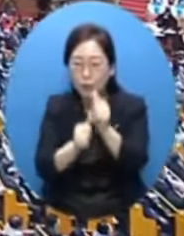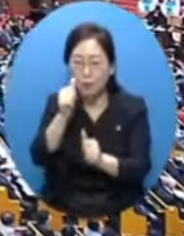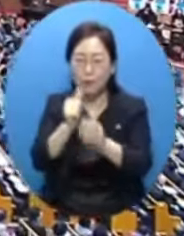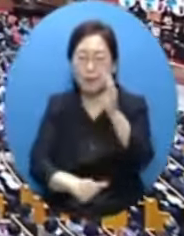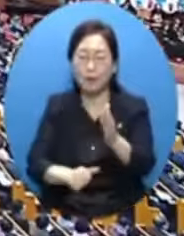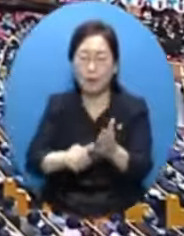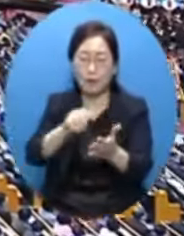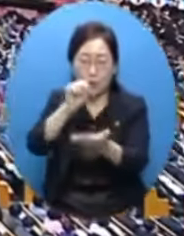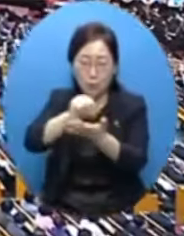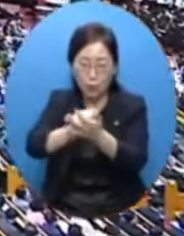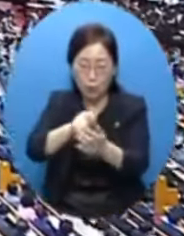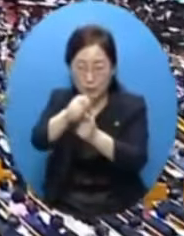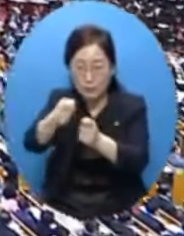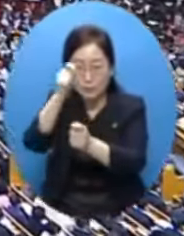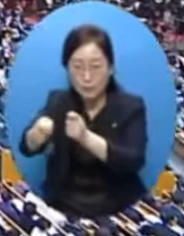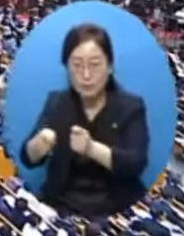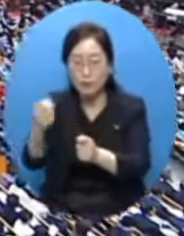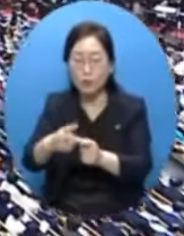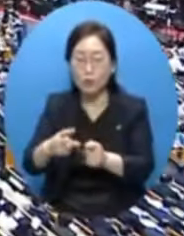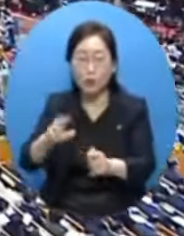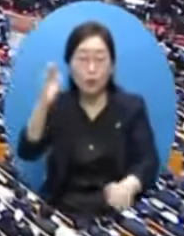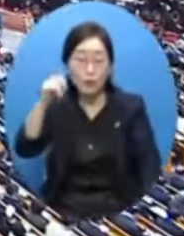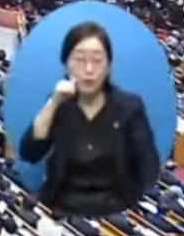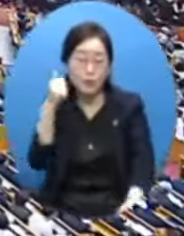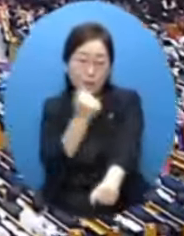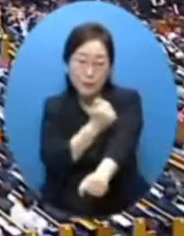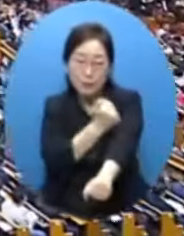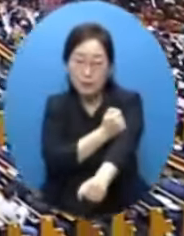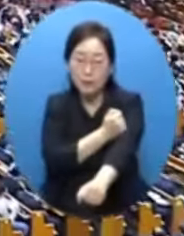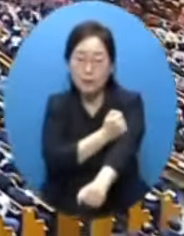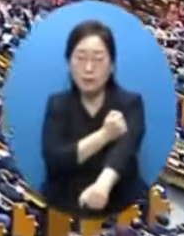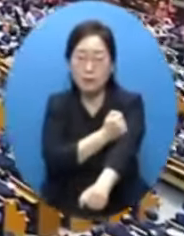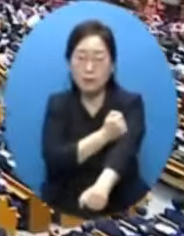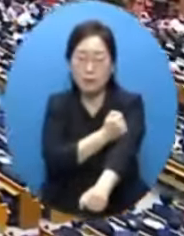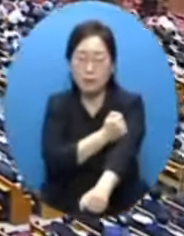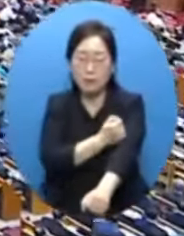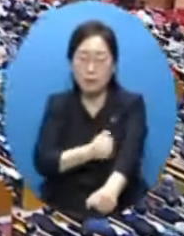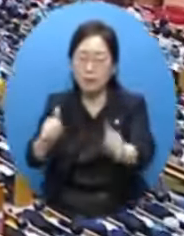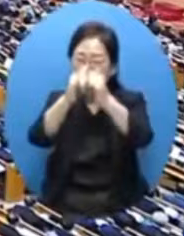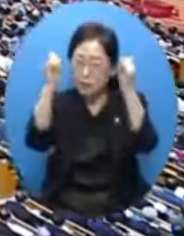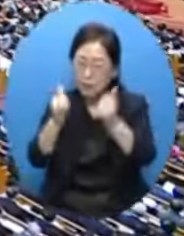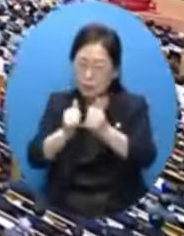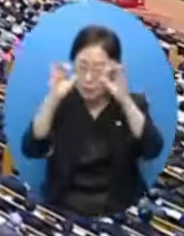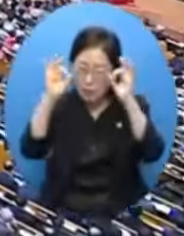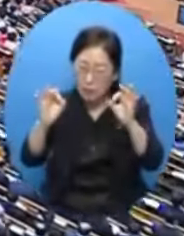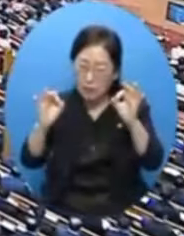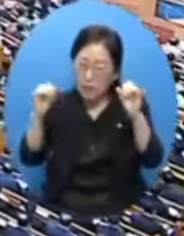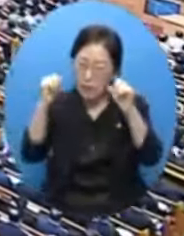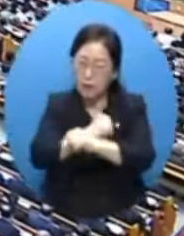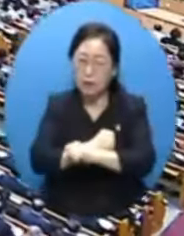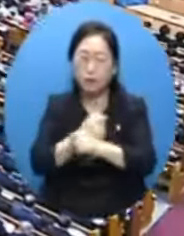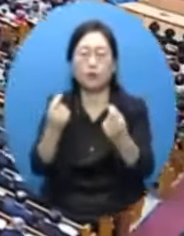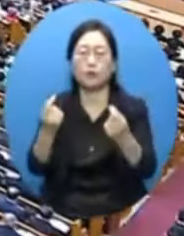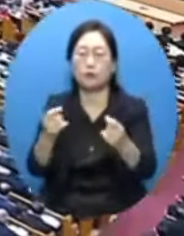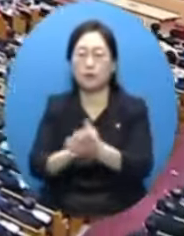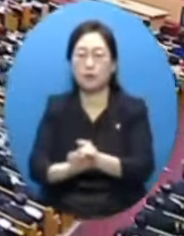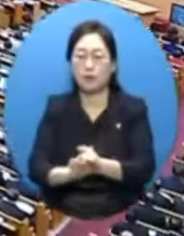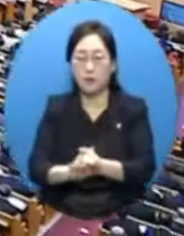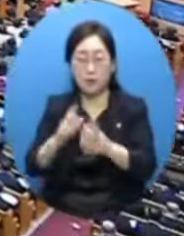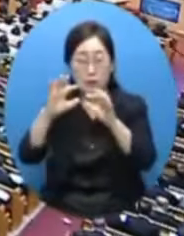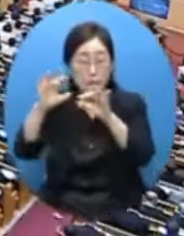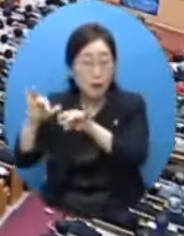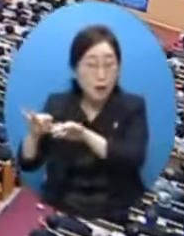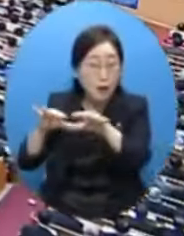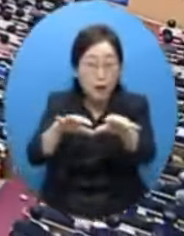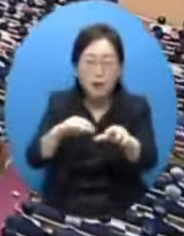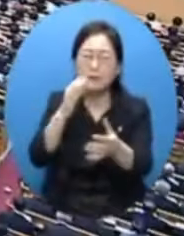도박에 빠져들게 하고 요즘은 마약이 우리 사회를 파멸시키고 있습니다. 이 세상에 몰려가는 이 잘못된 길로 가면 안